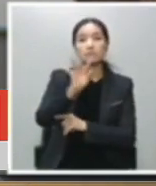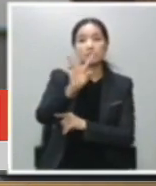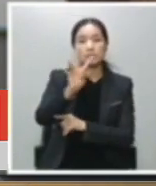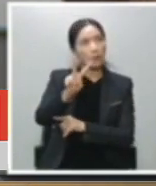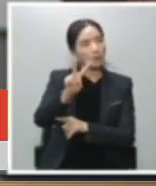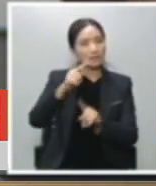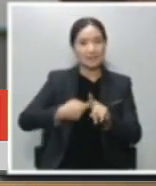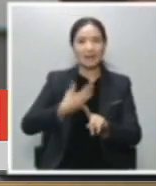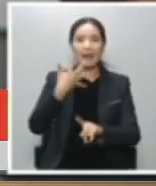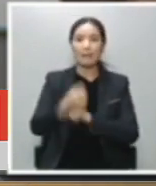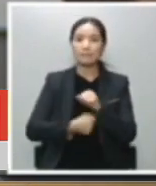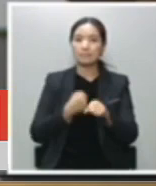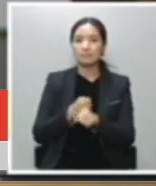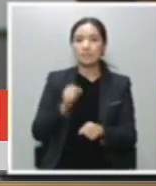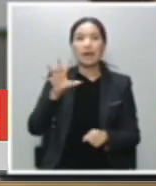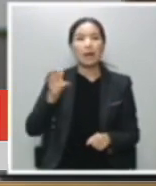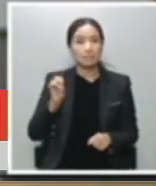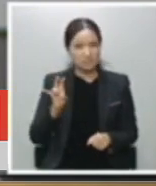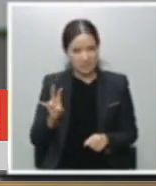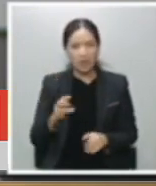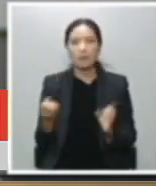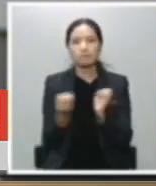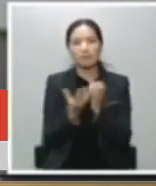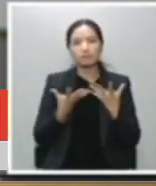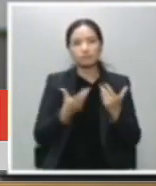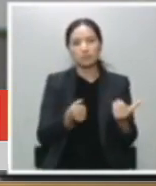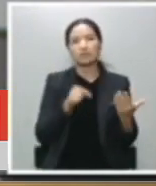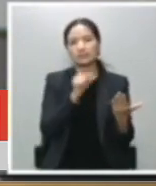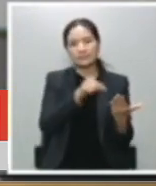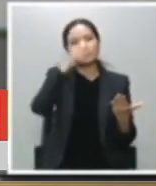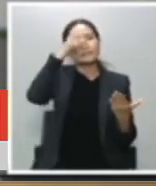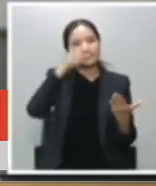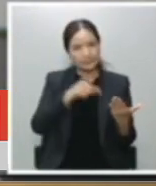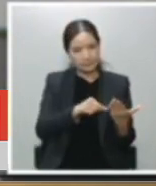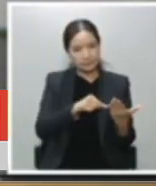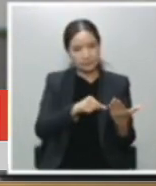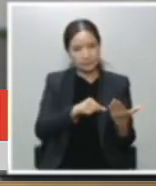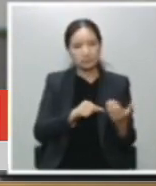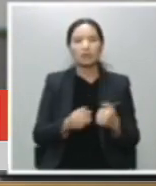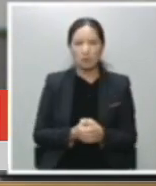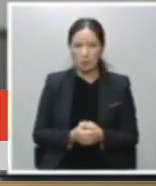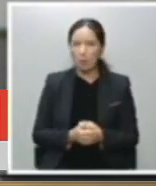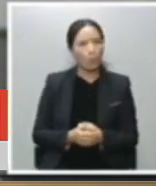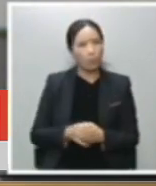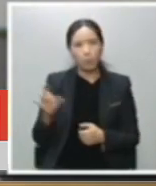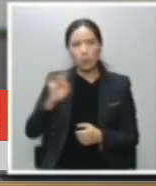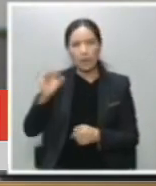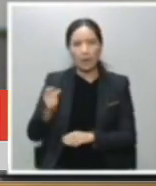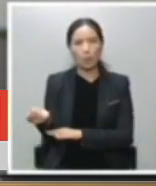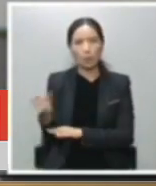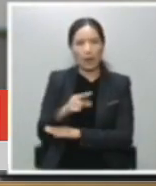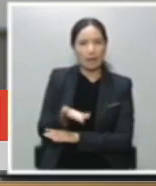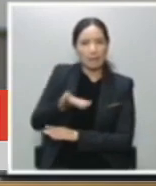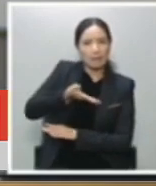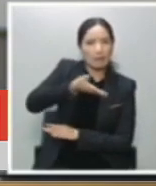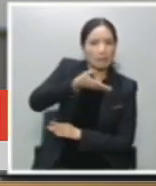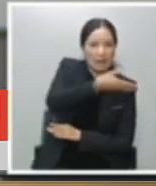57สร้างความเสียหายกับประเทศมากกว่าการปฏิวัติหลายๆครั้งที่ผ่านมาเพ